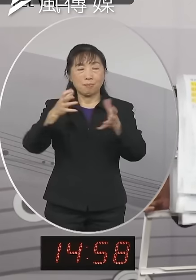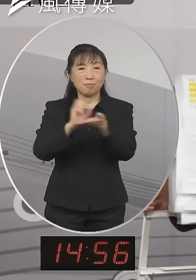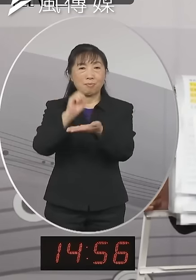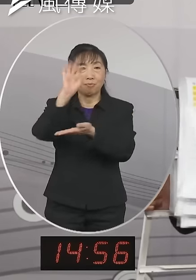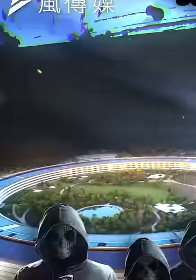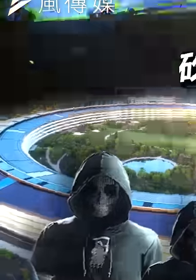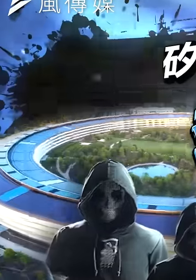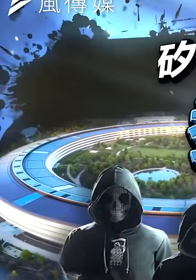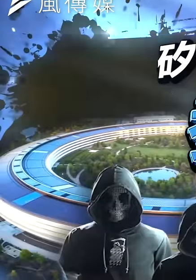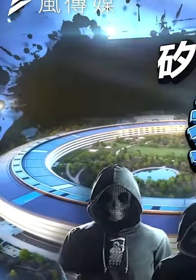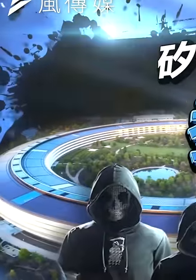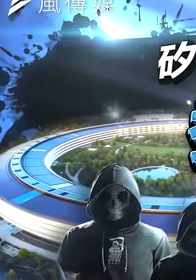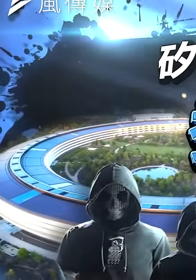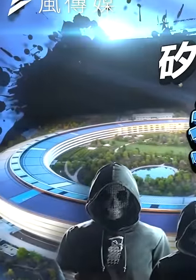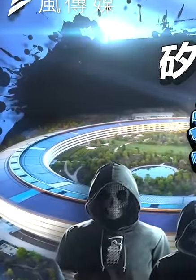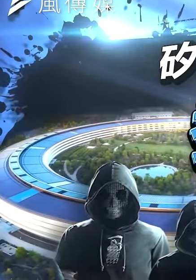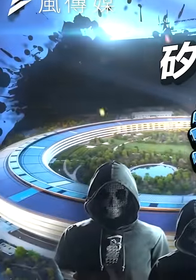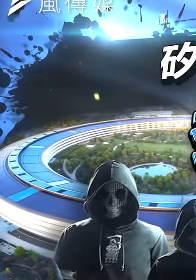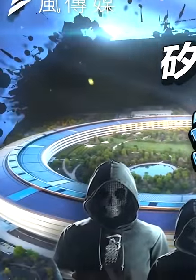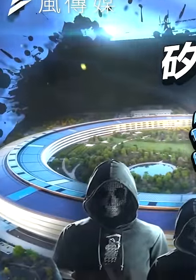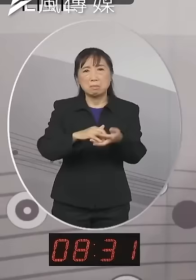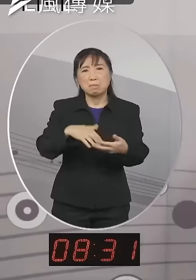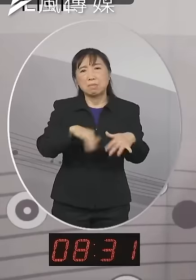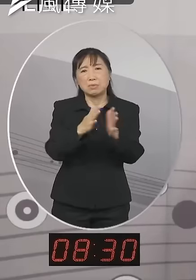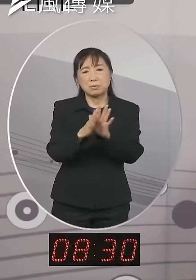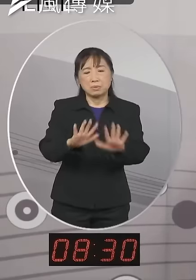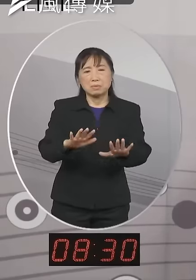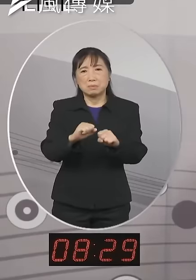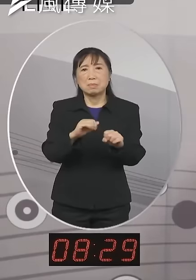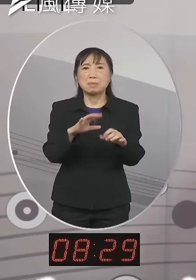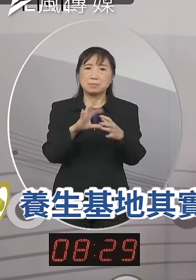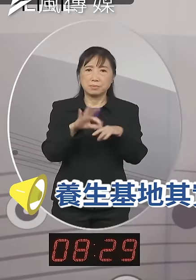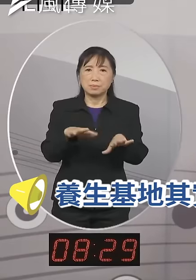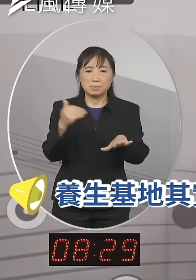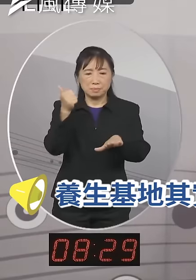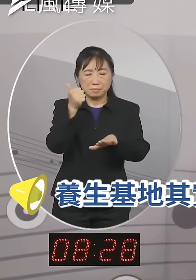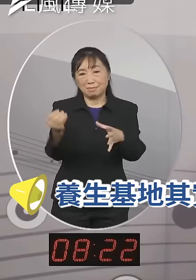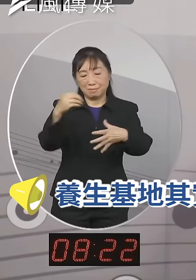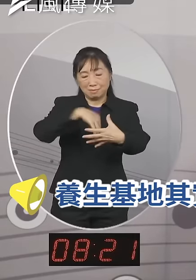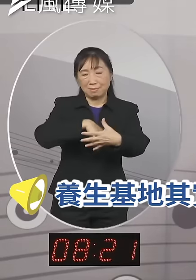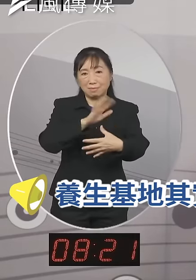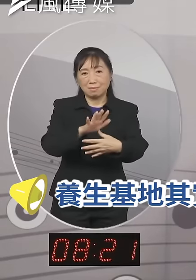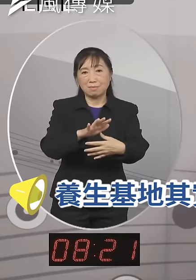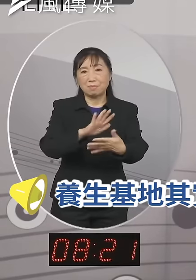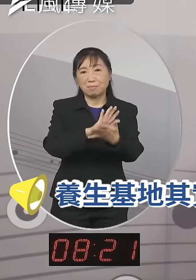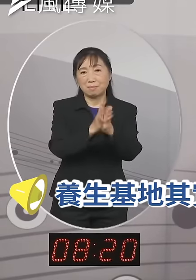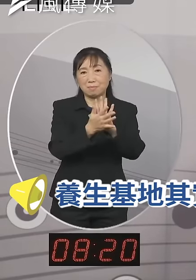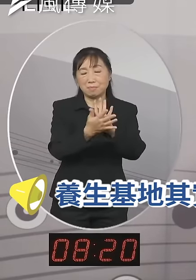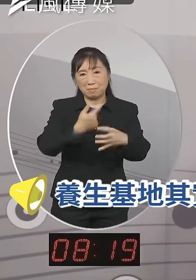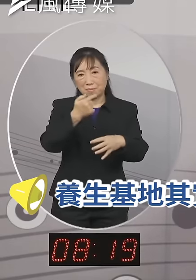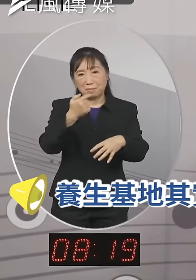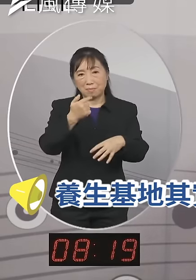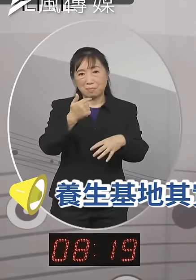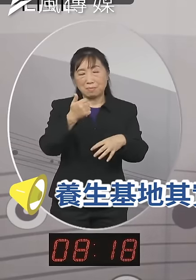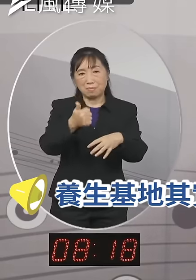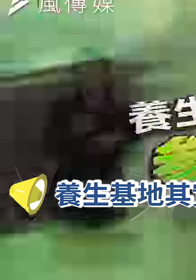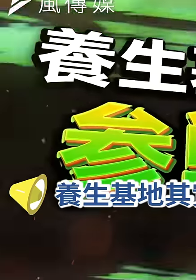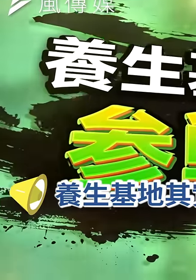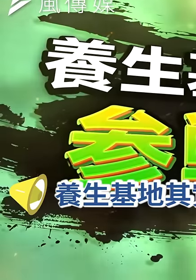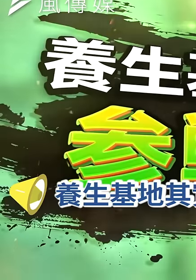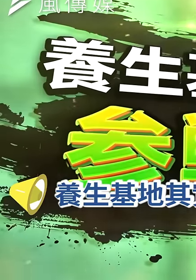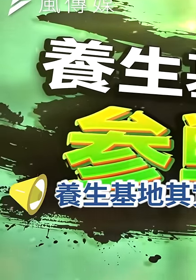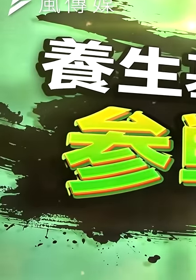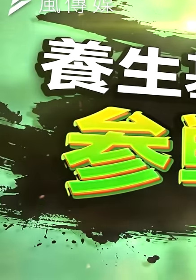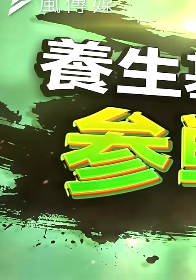的地下組織矽谷的地下組織如果當選市長我們就讓社子考成為全球最棒的養生基地